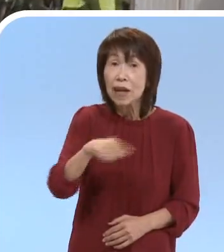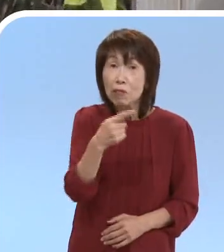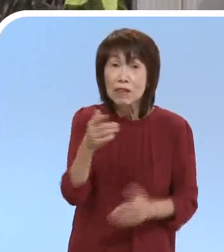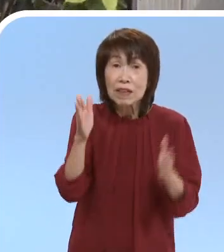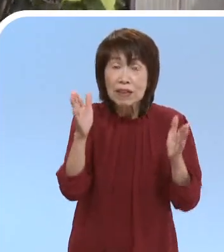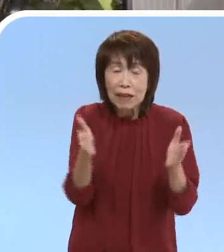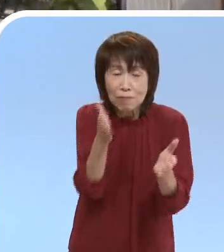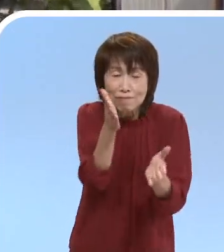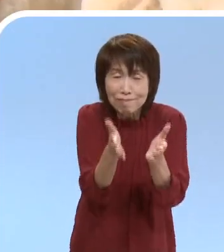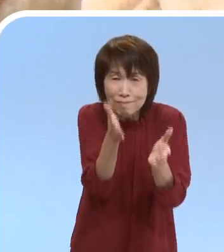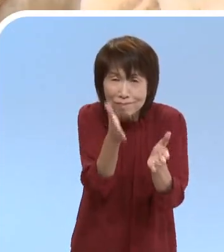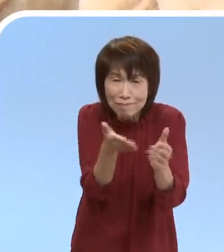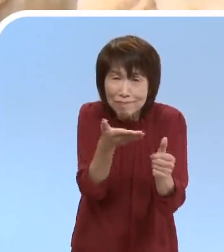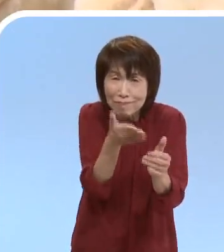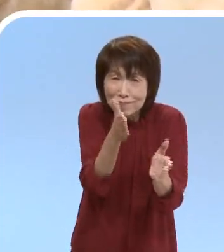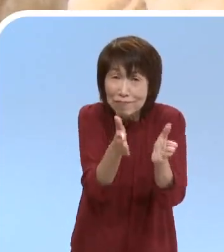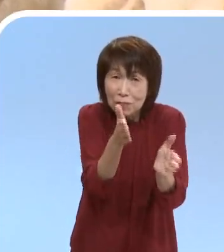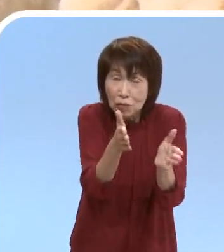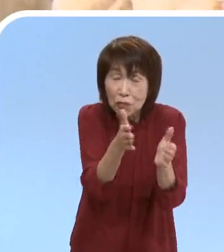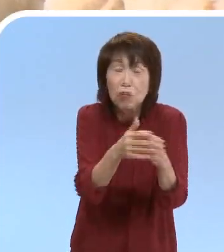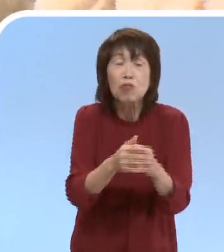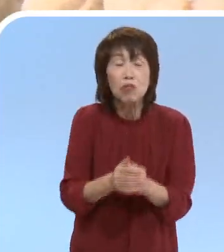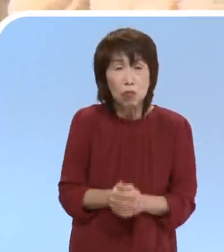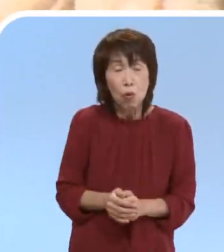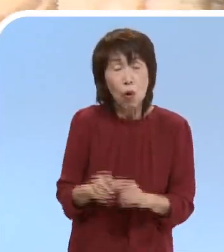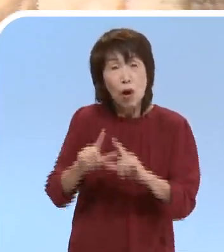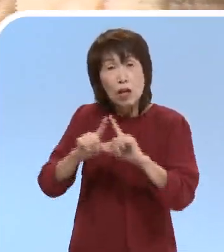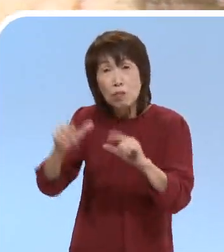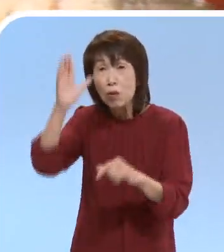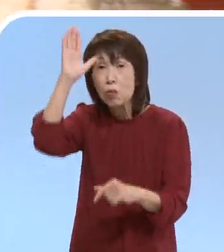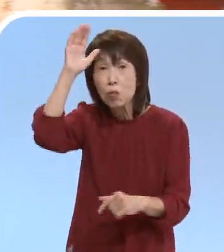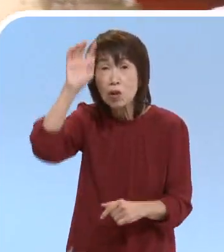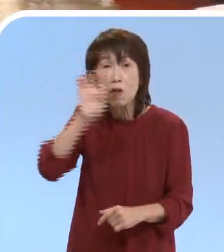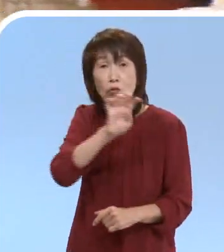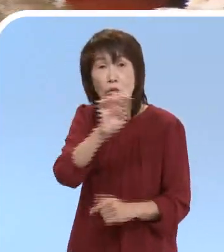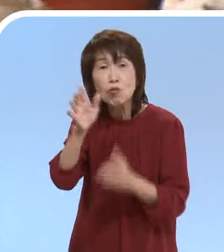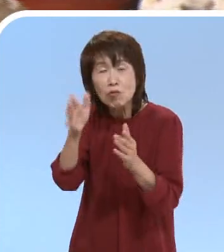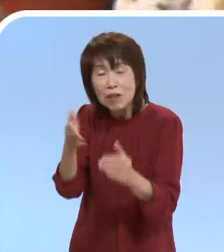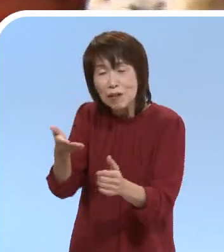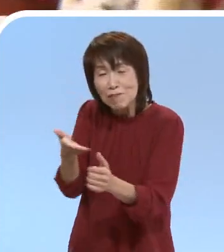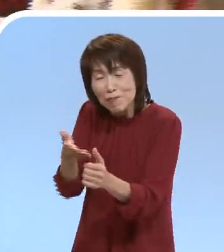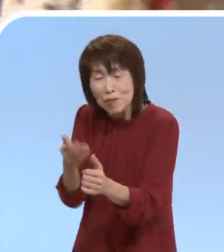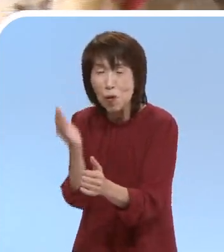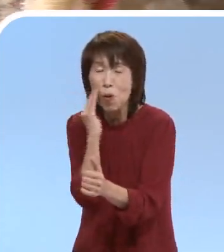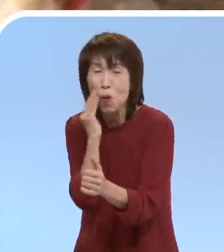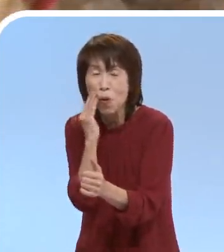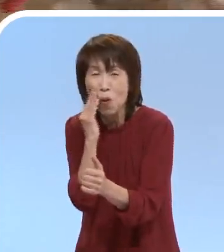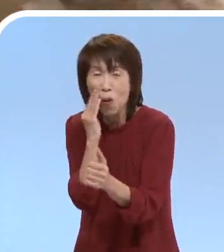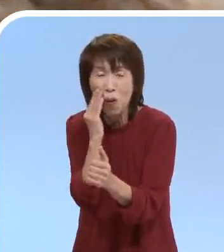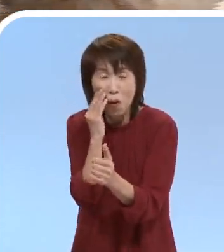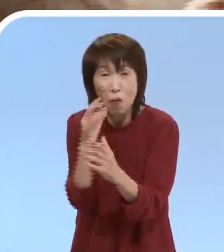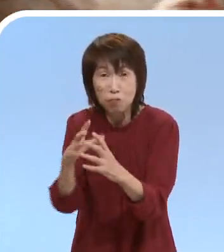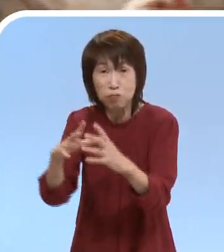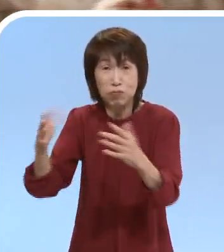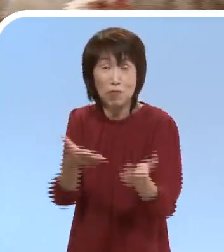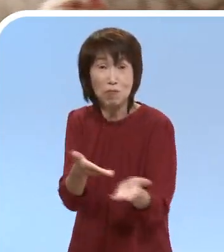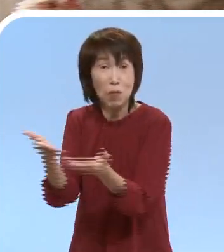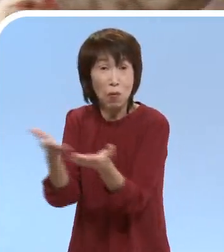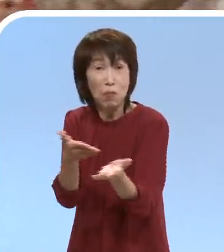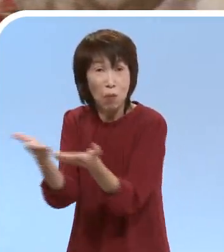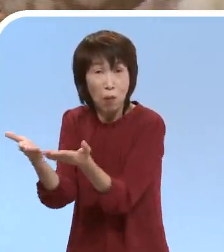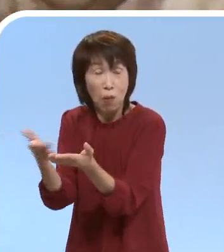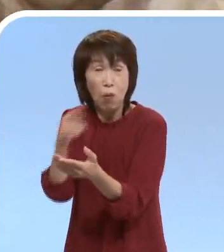日飼うっていう鶏で、40日前後でブロイラーっていうのは出るんですけど、それを倍以上の期間をかけ